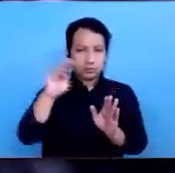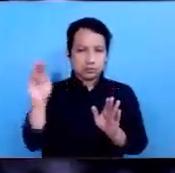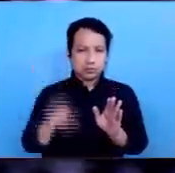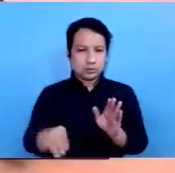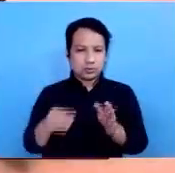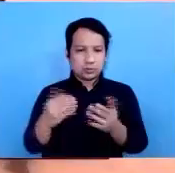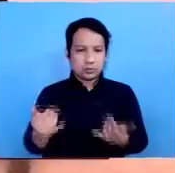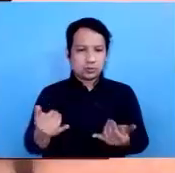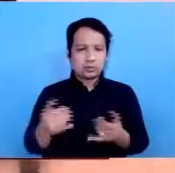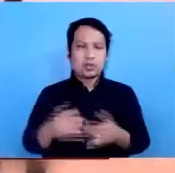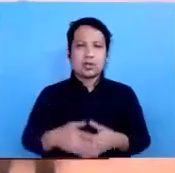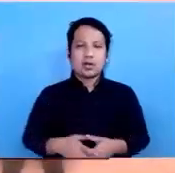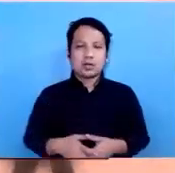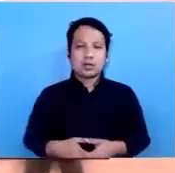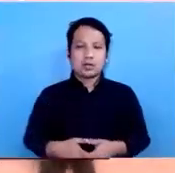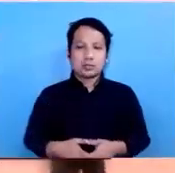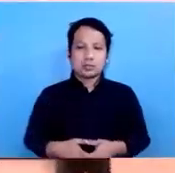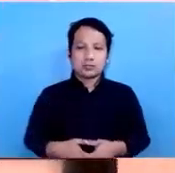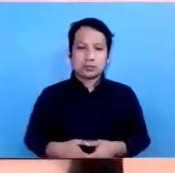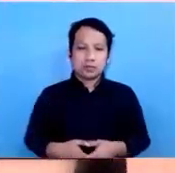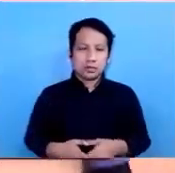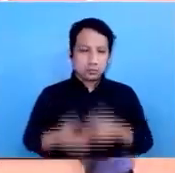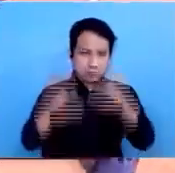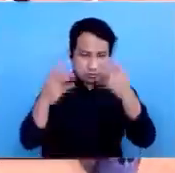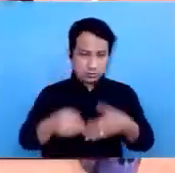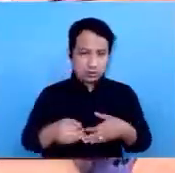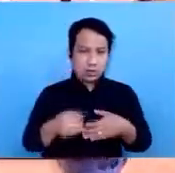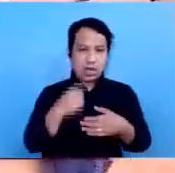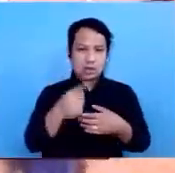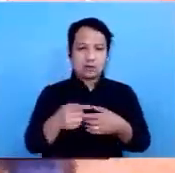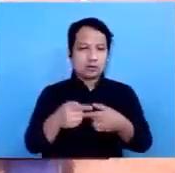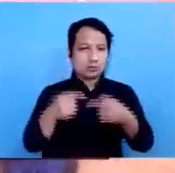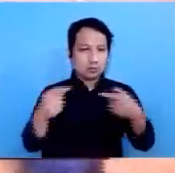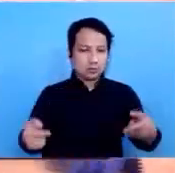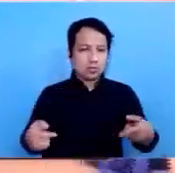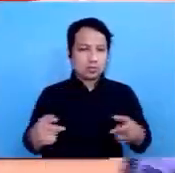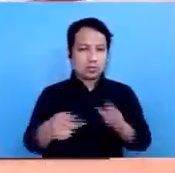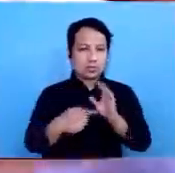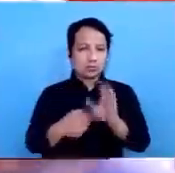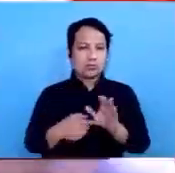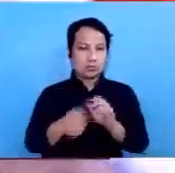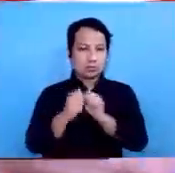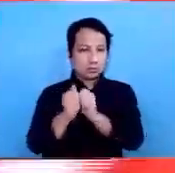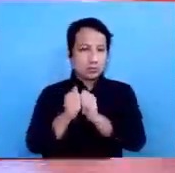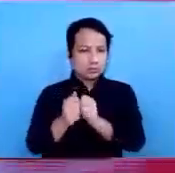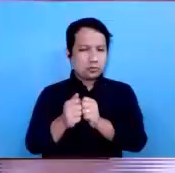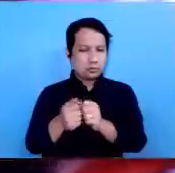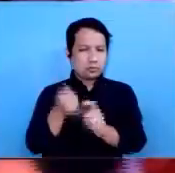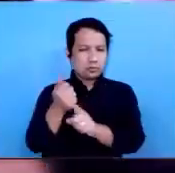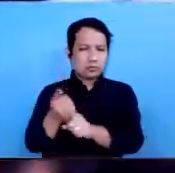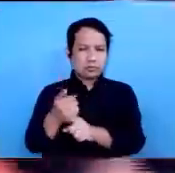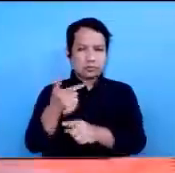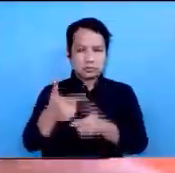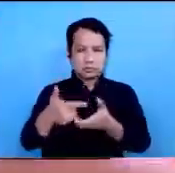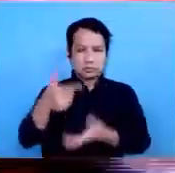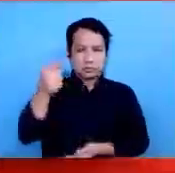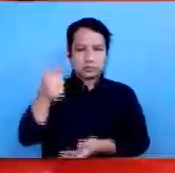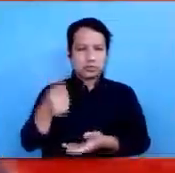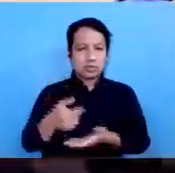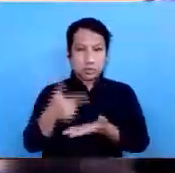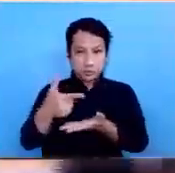gabi. Desididong itabla ng Bolts ang serye kaya sinabayan nila ang opensa ng Gin Kings.